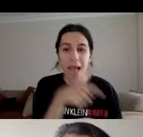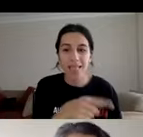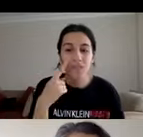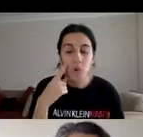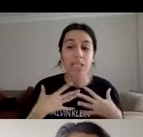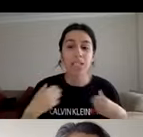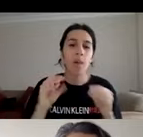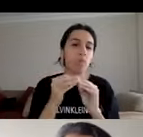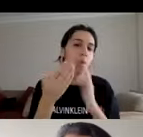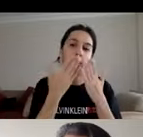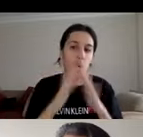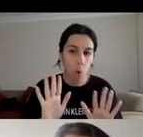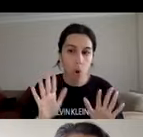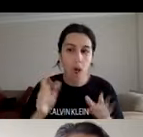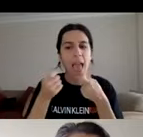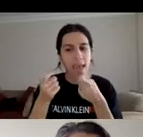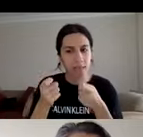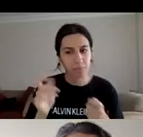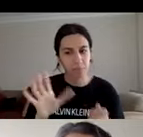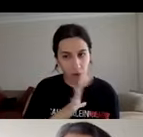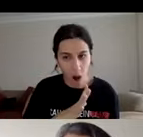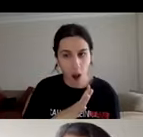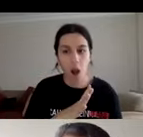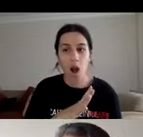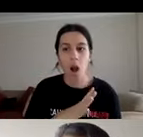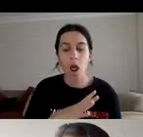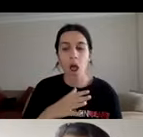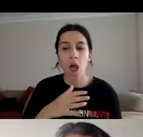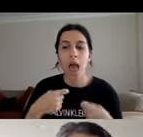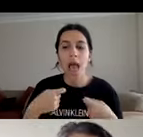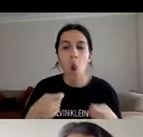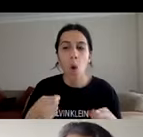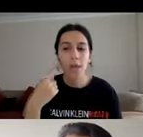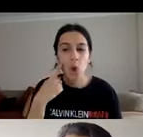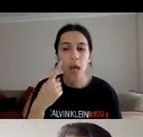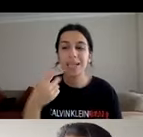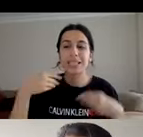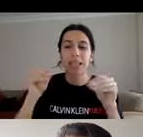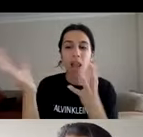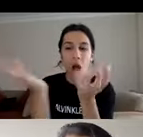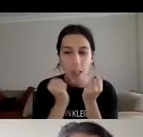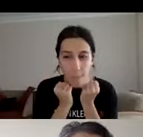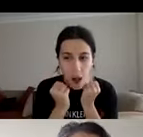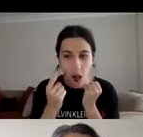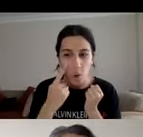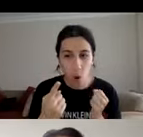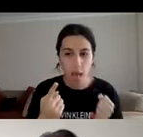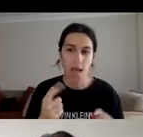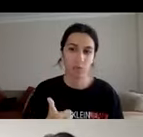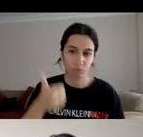problemi yoktur. Eğitimlidir. Ekonomik gücü yüksektir. Satın alma gücü. Çünkü o teknolojiyi alıp